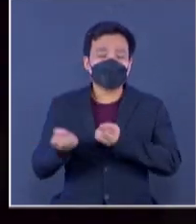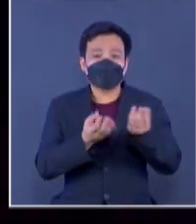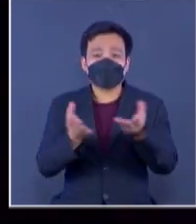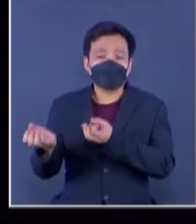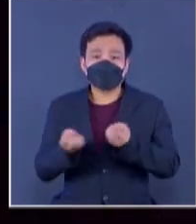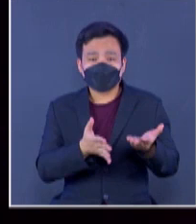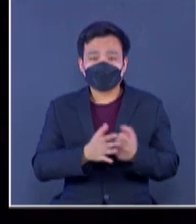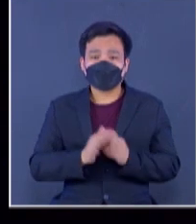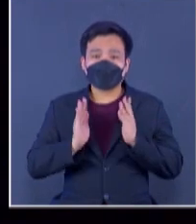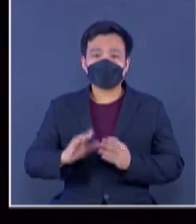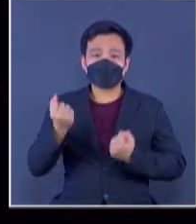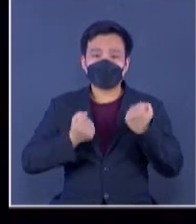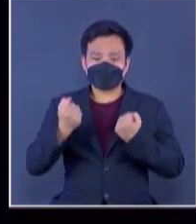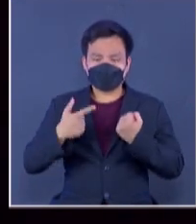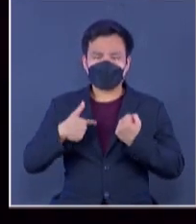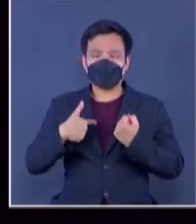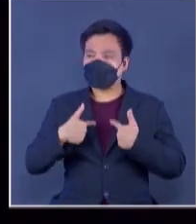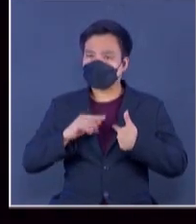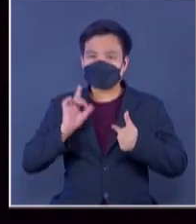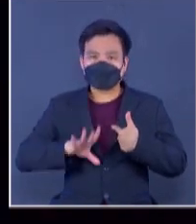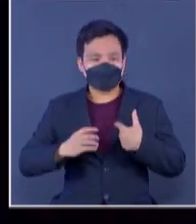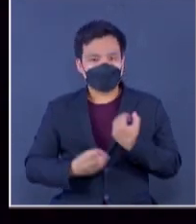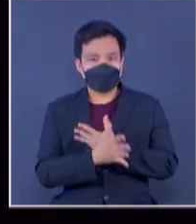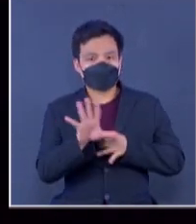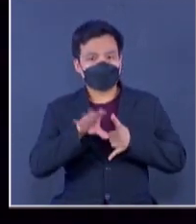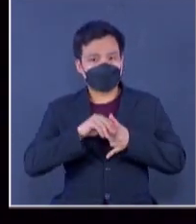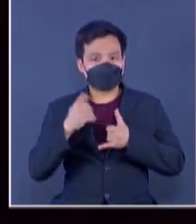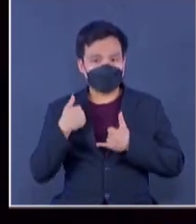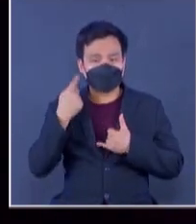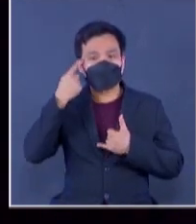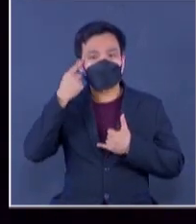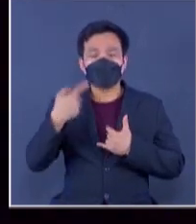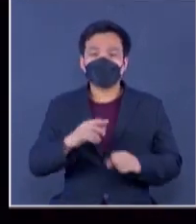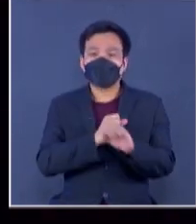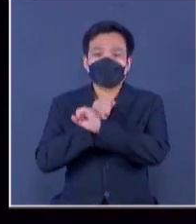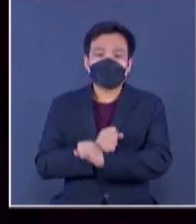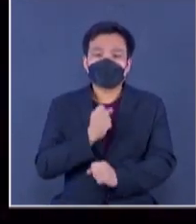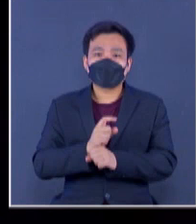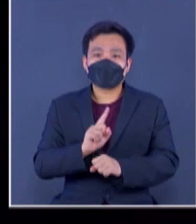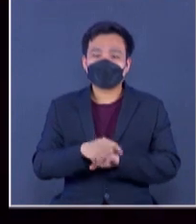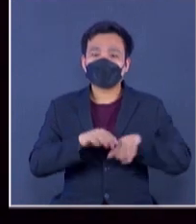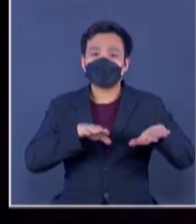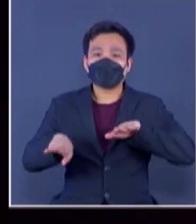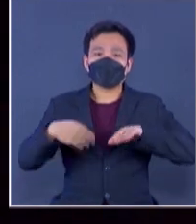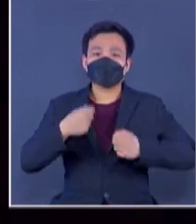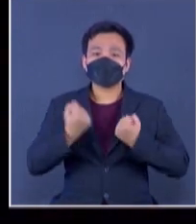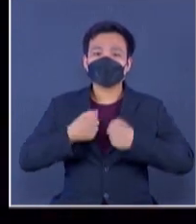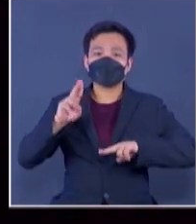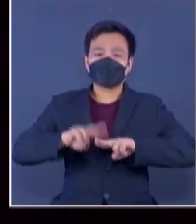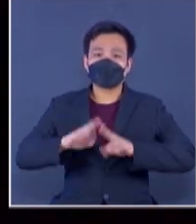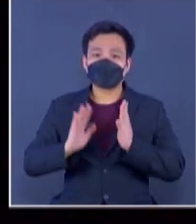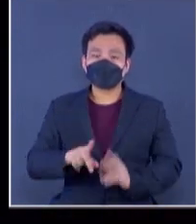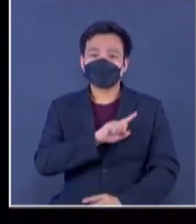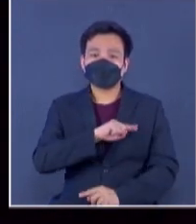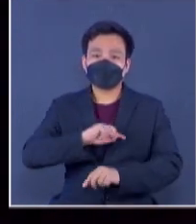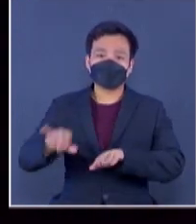ให้คนขับรถนะคะกลายเป็นกลุ่มเสี่ยงแต่เพื่อความปลอดภัยของคนขับรถค่ะแล้วก็เจ้าหน้าที่ก็ต้องเดินทางไปด้วยกันแบบนี้แหละค่ะทางสถาบันวิจัย